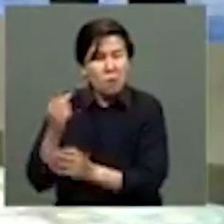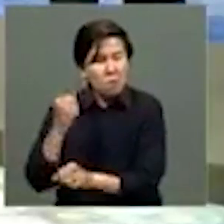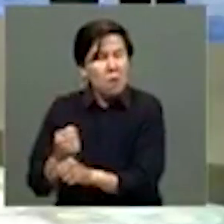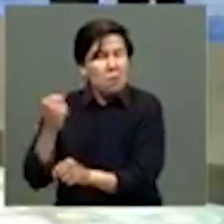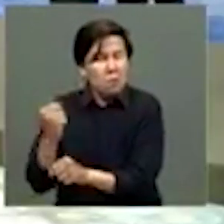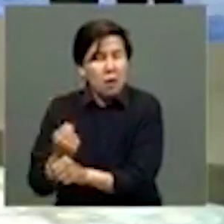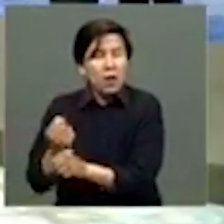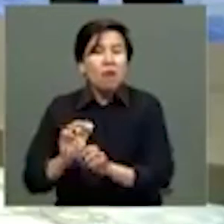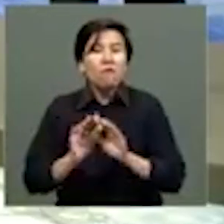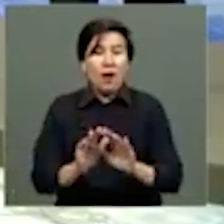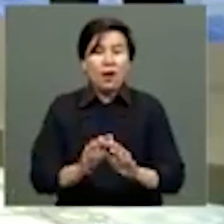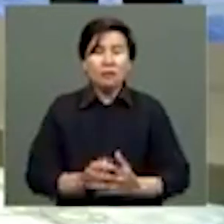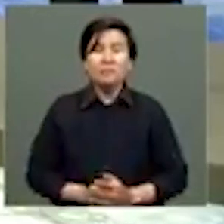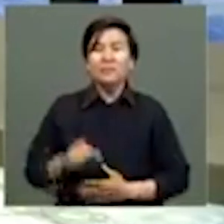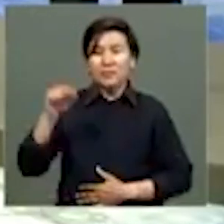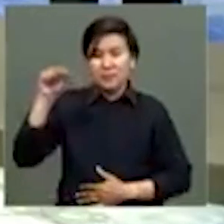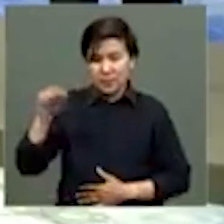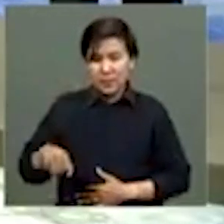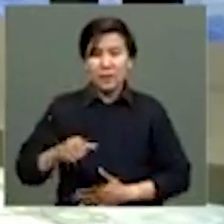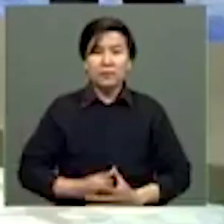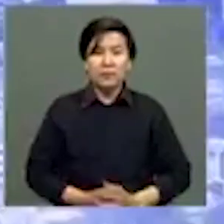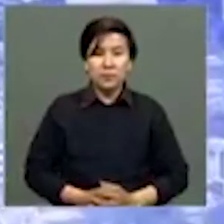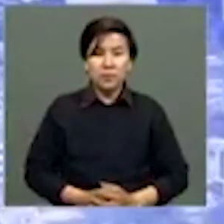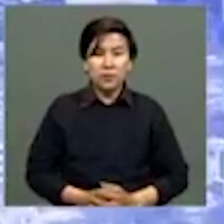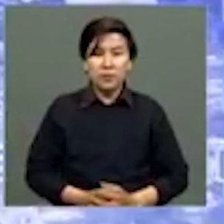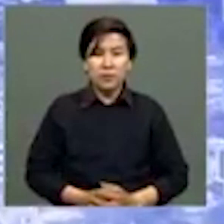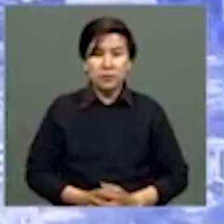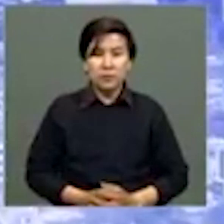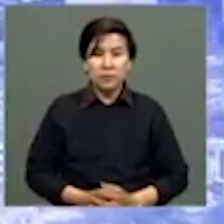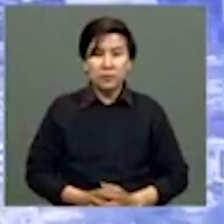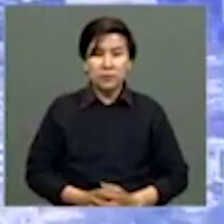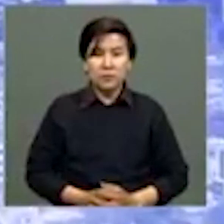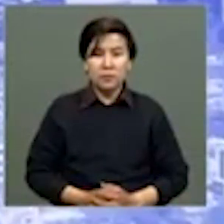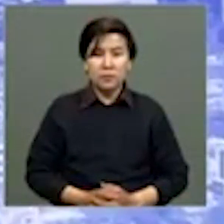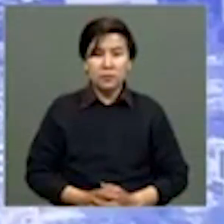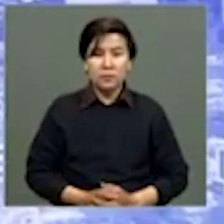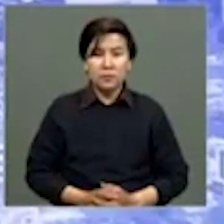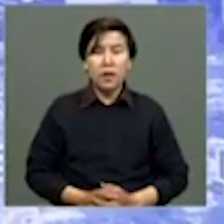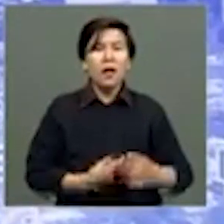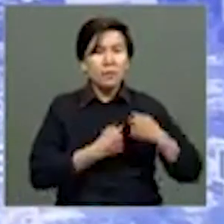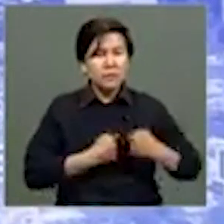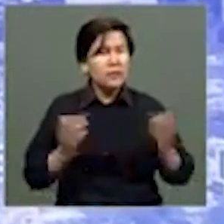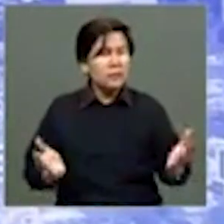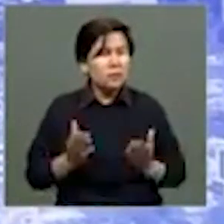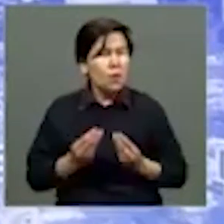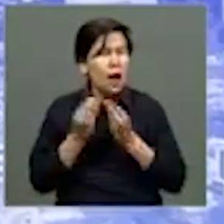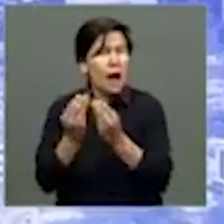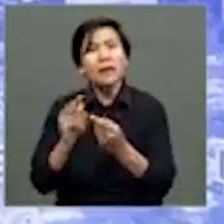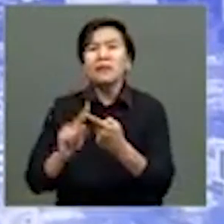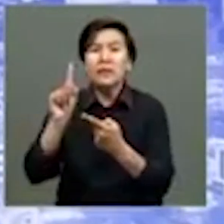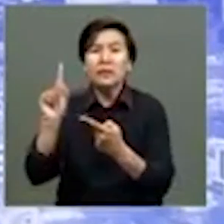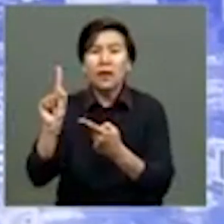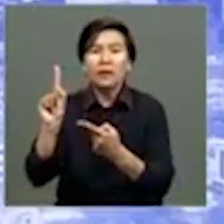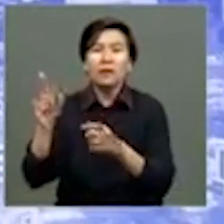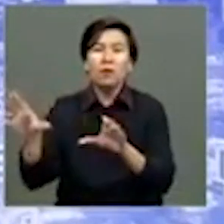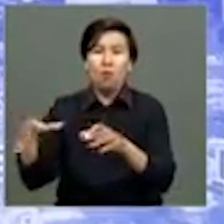นักค่ะ จริงค่ะอย่างที่คุณปวีณาพูดถึงนะคะคนที่อยากจะให้กำลังใจสูงสุดตอนนี้เลยค่ะก็คือบุคลาก